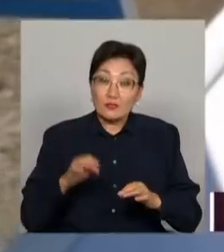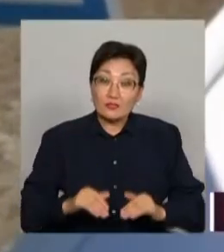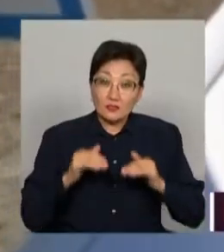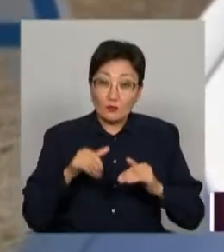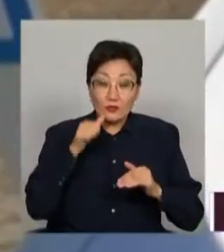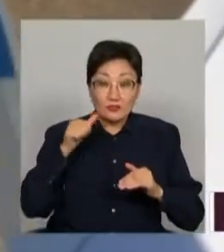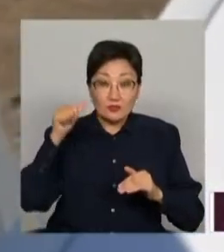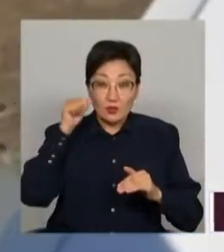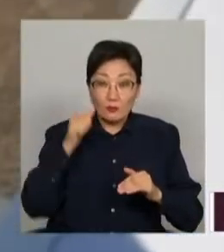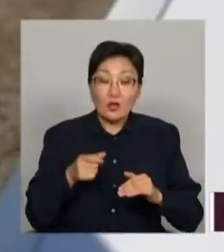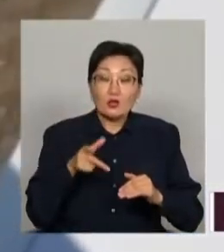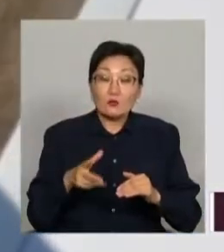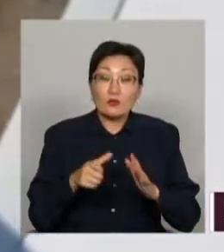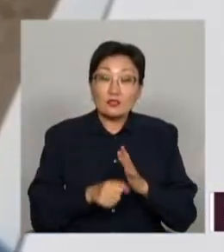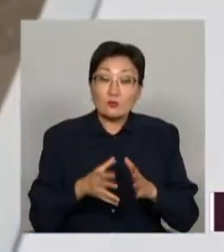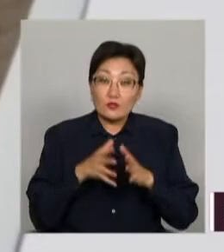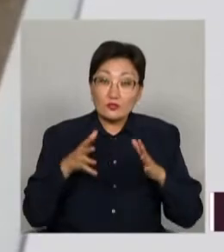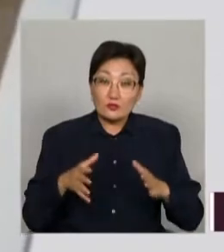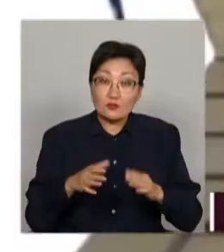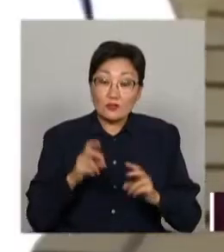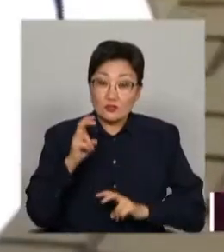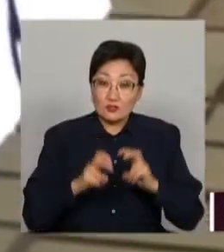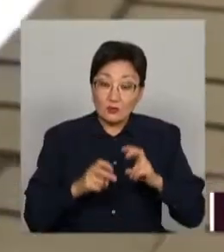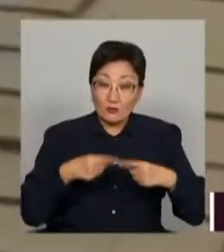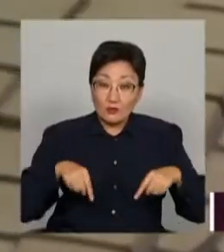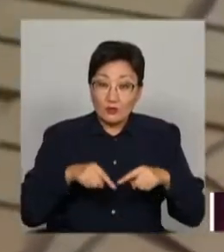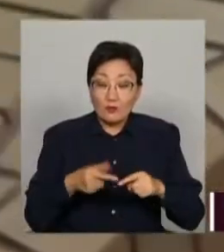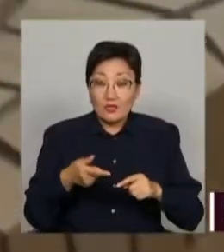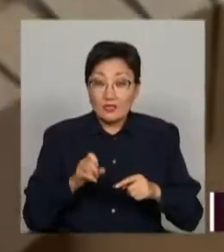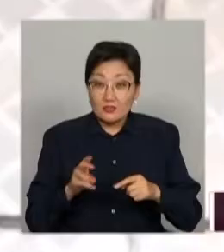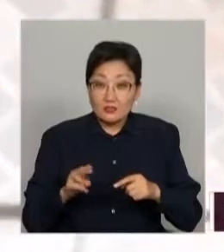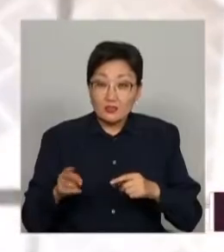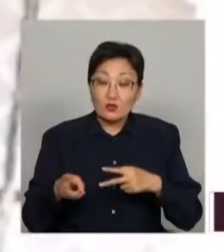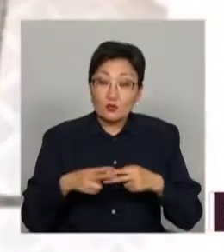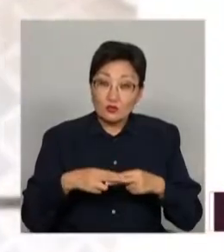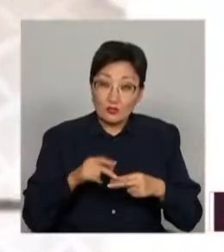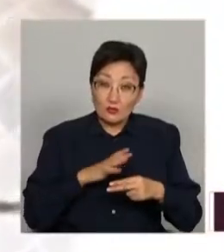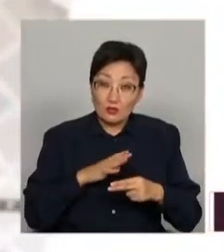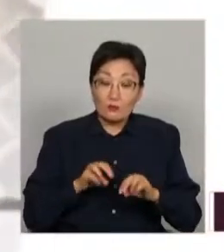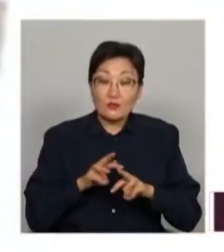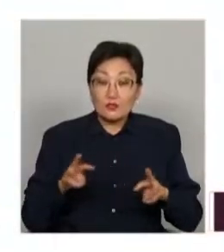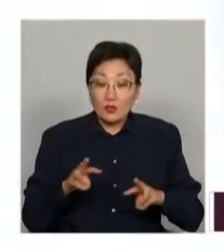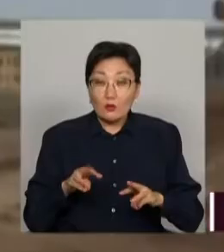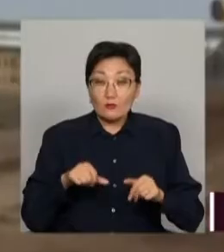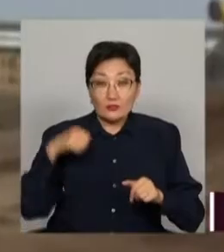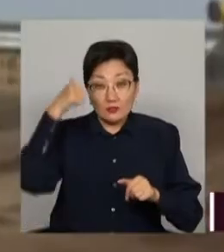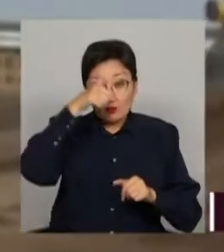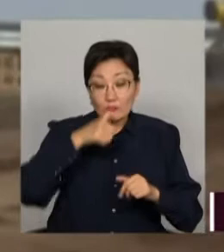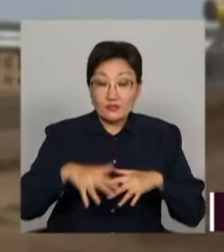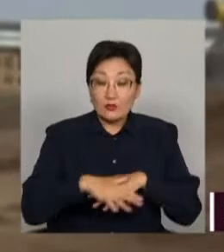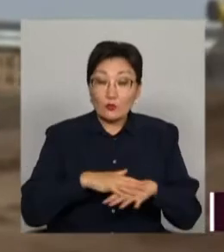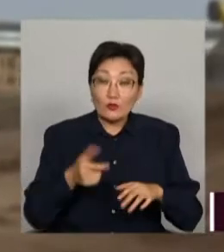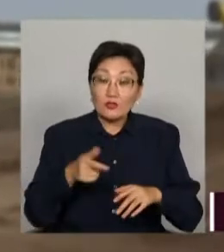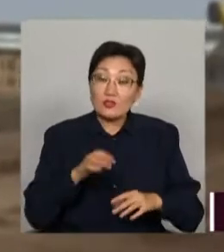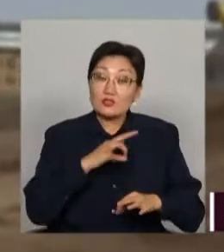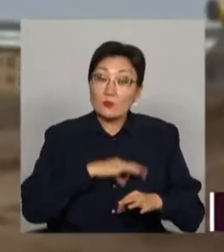Өткен жылдың өзінде ғана 3600-ден астам өнеркәсіптік нысан көгілдір отынға көшіріліпті. Министрлік биыл қазақстандықтар газды